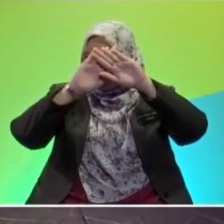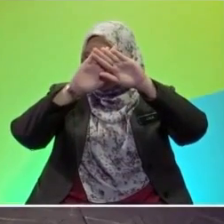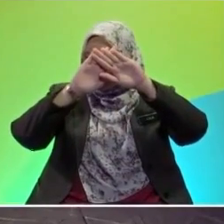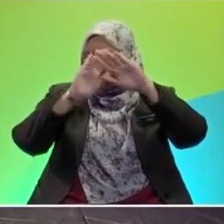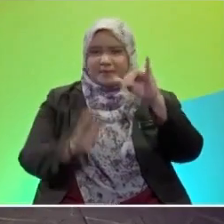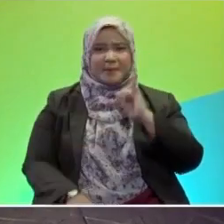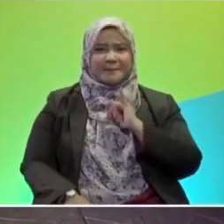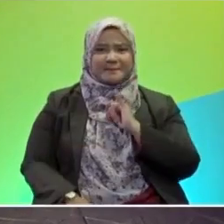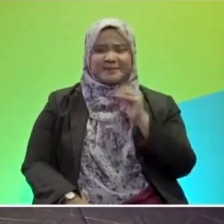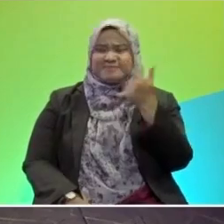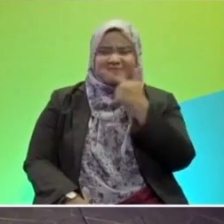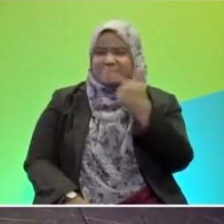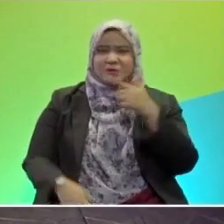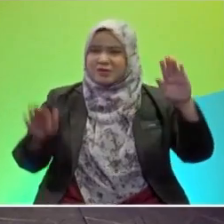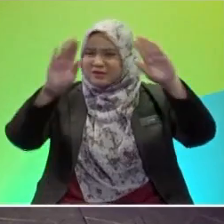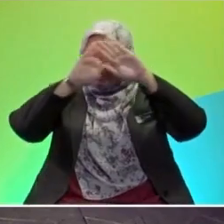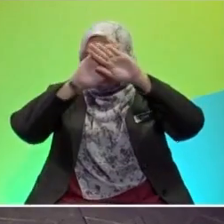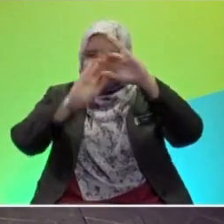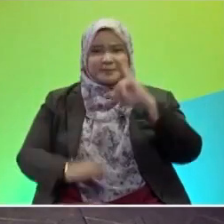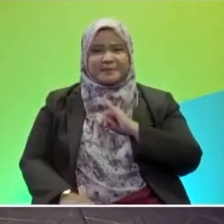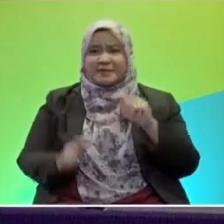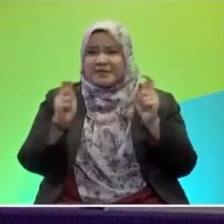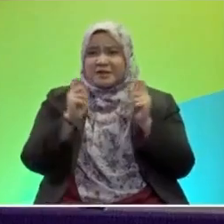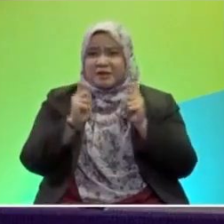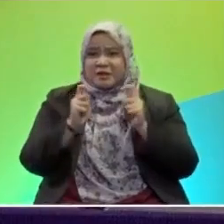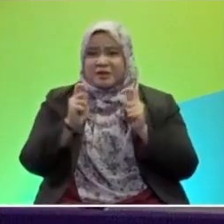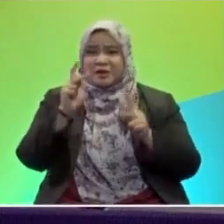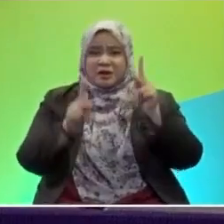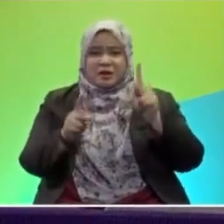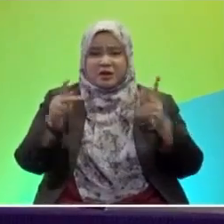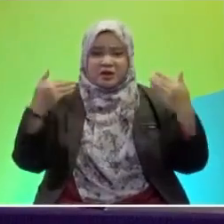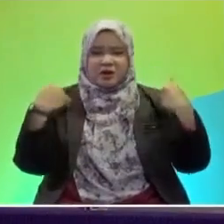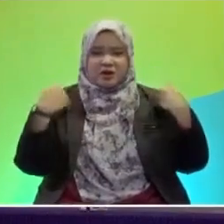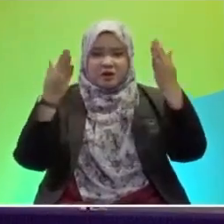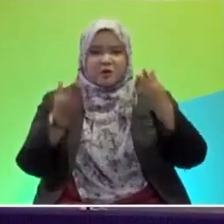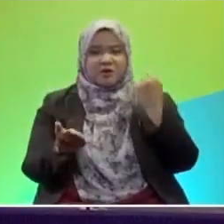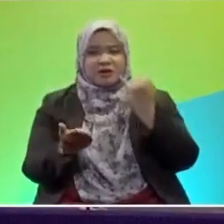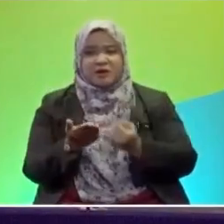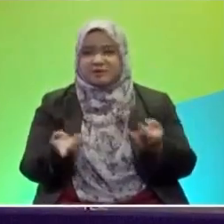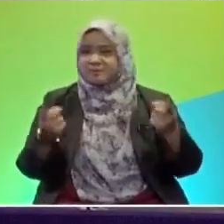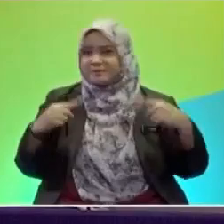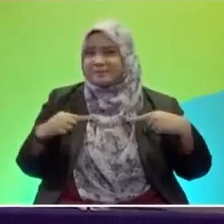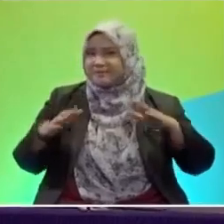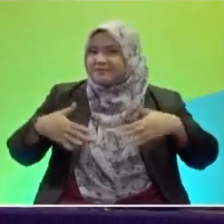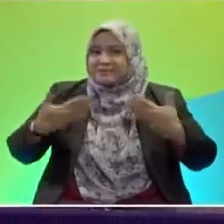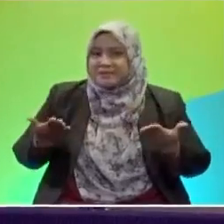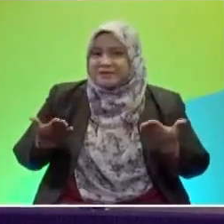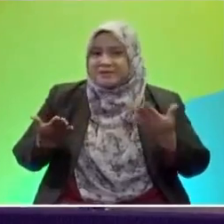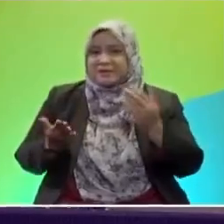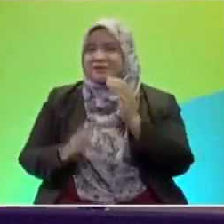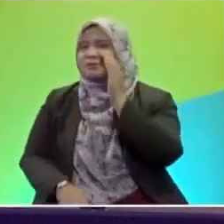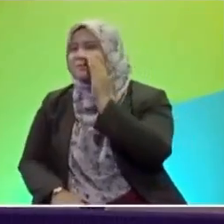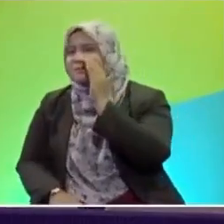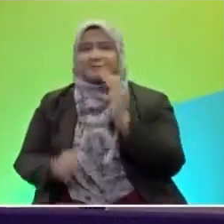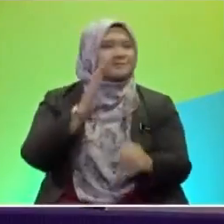gelap takut gelap nanti kalau ada orang masuk ada hantu kan macam mana Tolong tolong Aduh